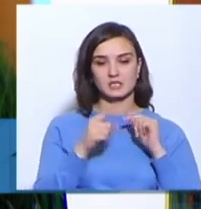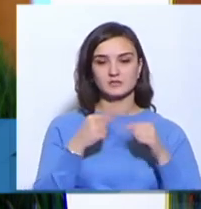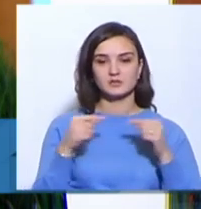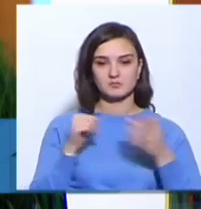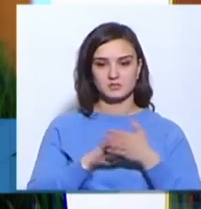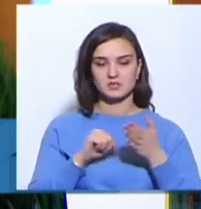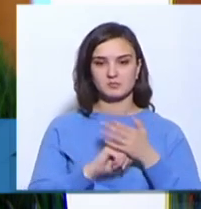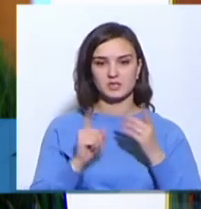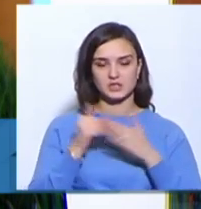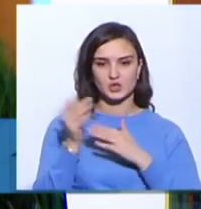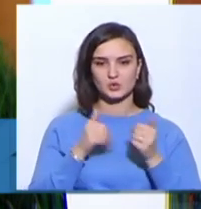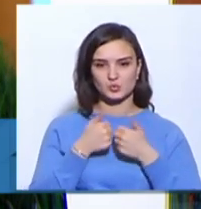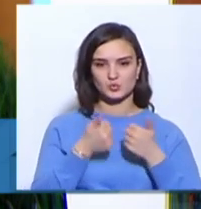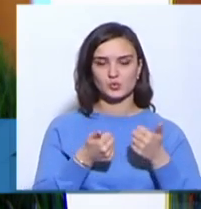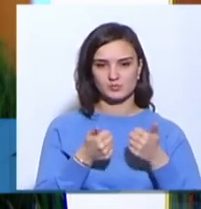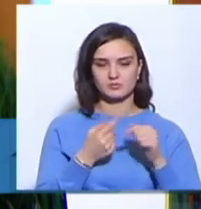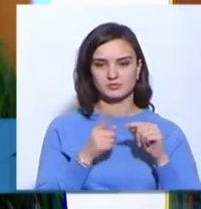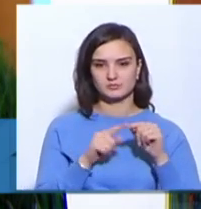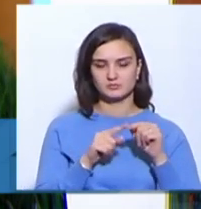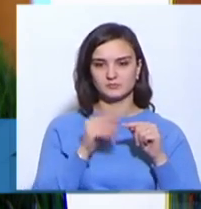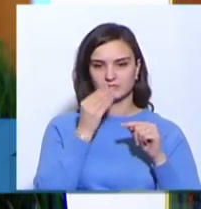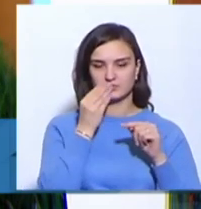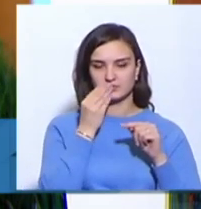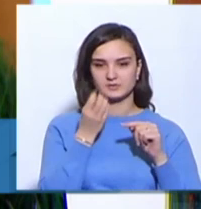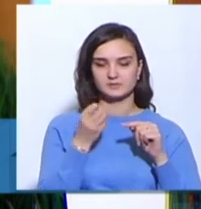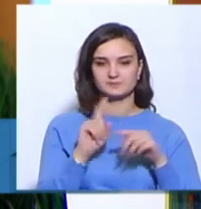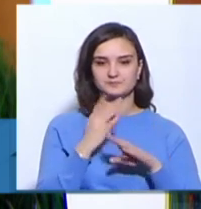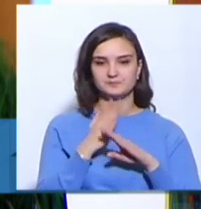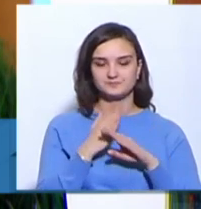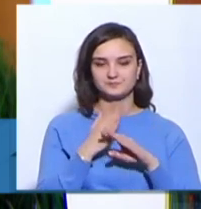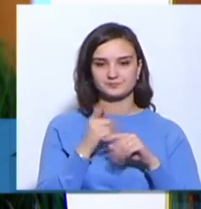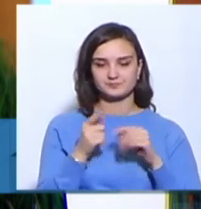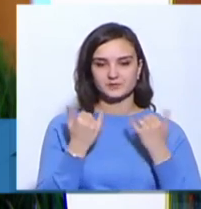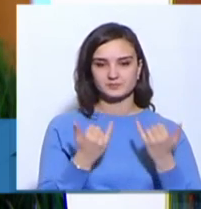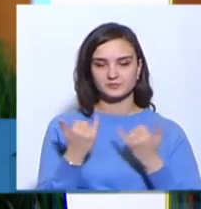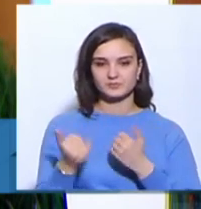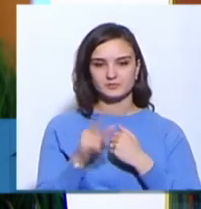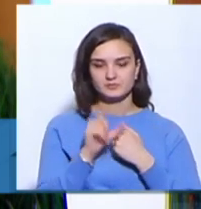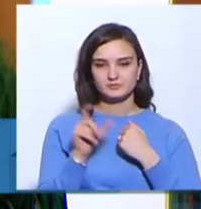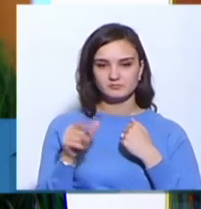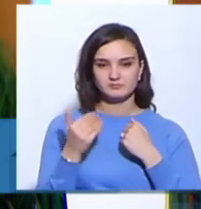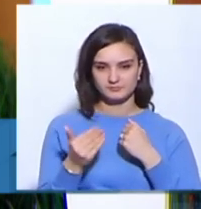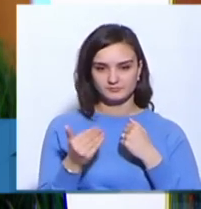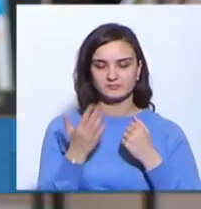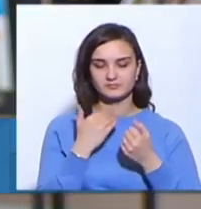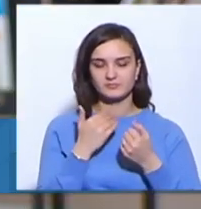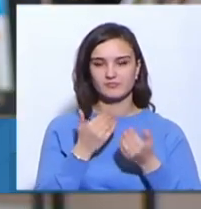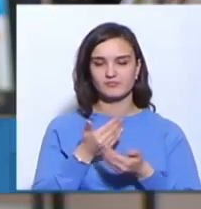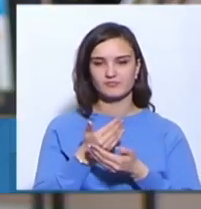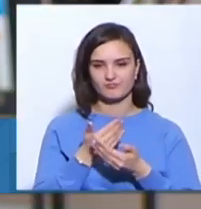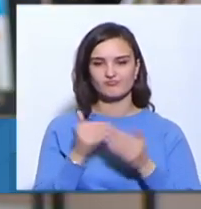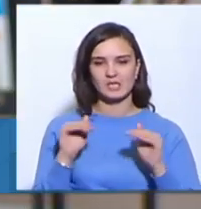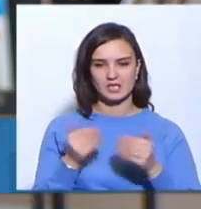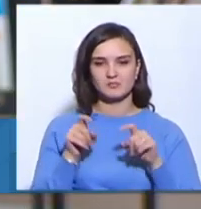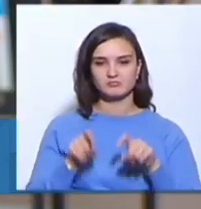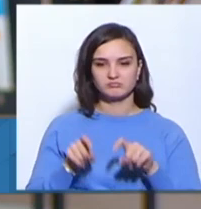რომელიც ამას ხელს უწყობს. საგანგებოდ გამოყავით კვება. კიდევ რა არის ისეთი თანამედროვე ადამიანის ცხოვრების წესი? ადამიანის ცხოვრების წესი. ანუ